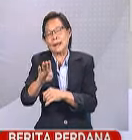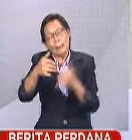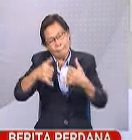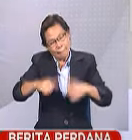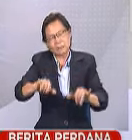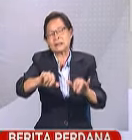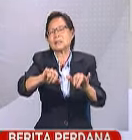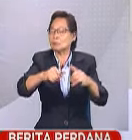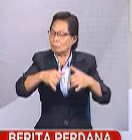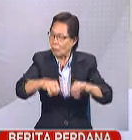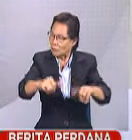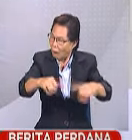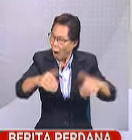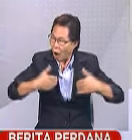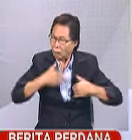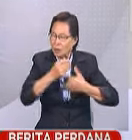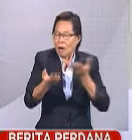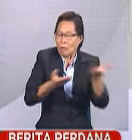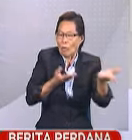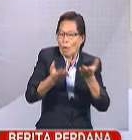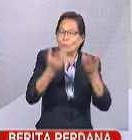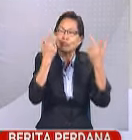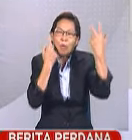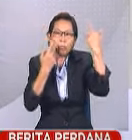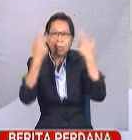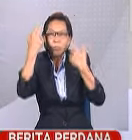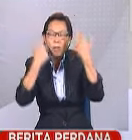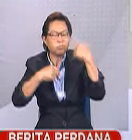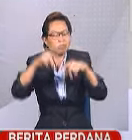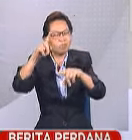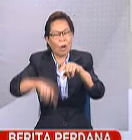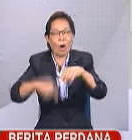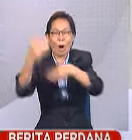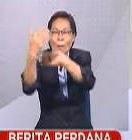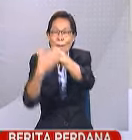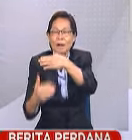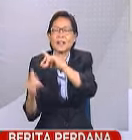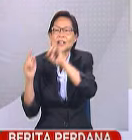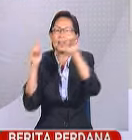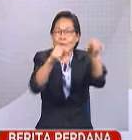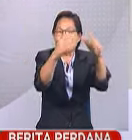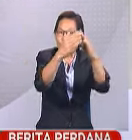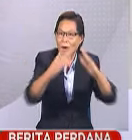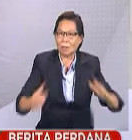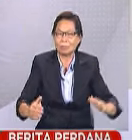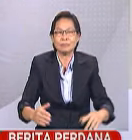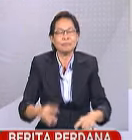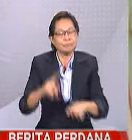masih berkuasa termasuk Hikmat tukang gunting yang dipanggil ke rumah pelanggan